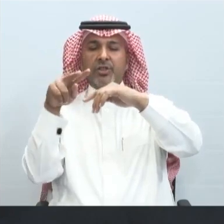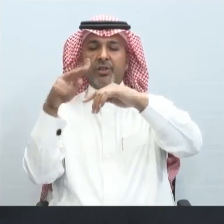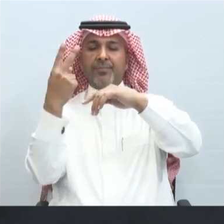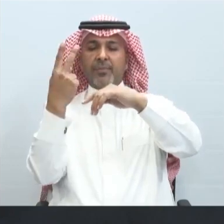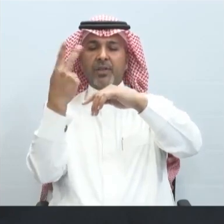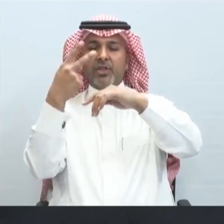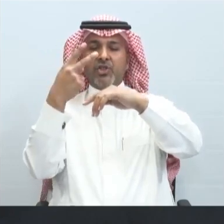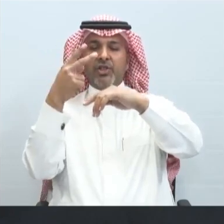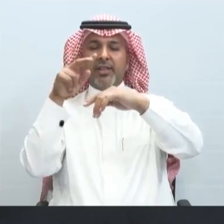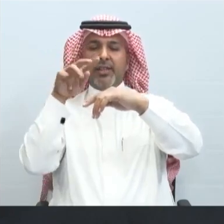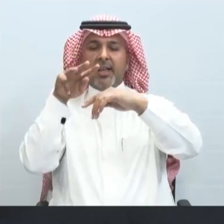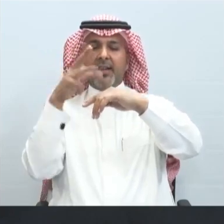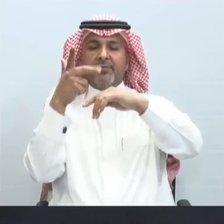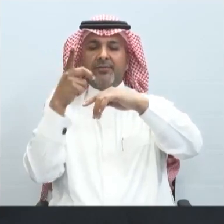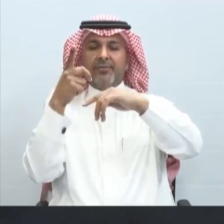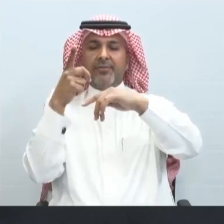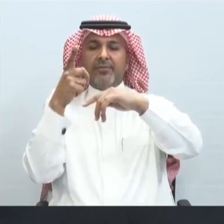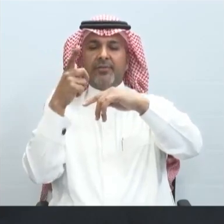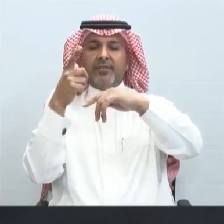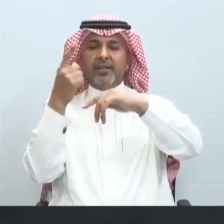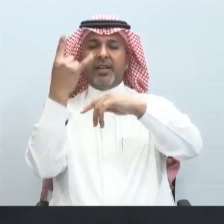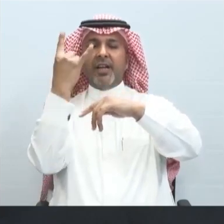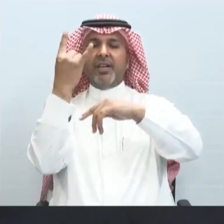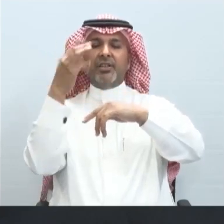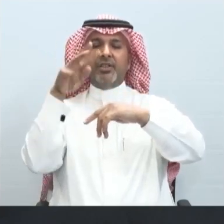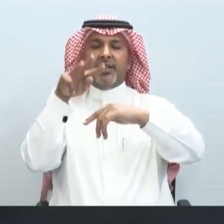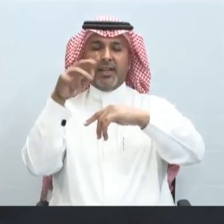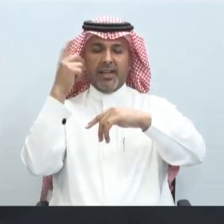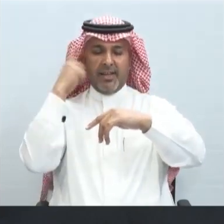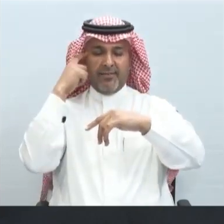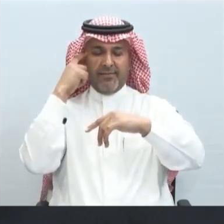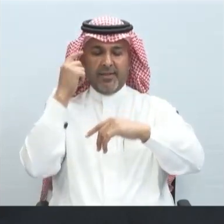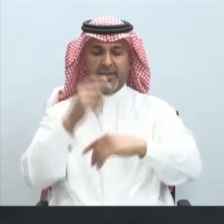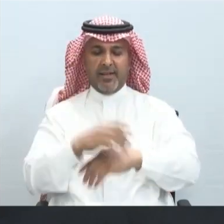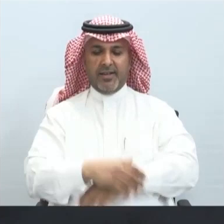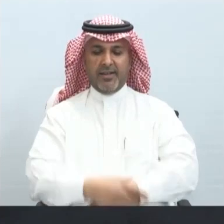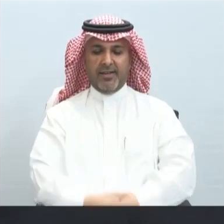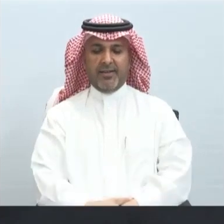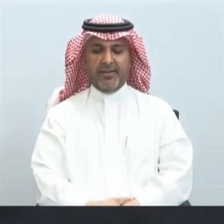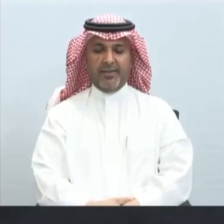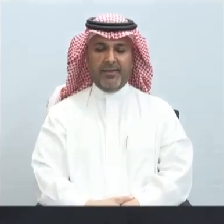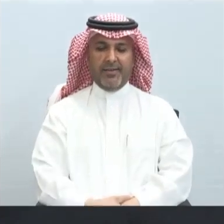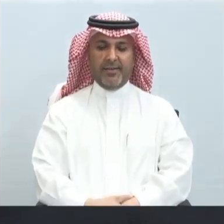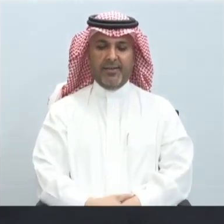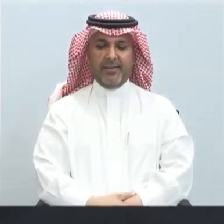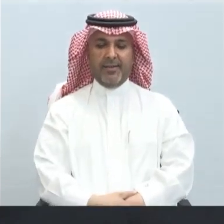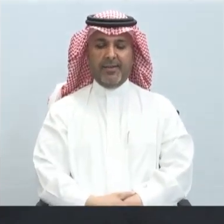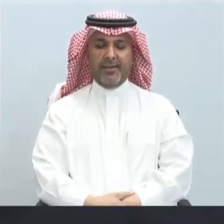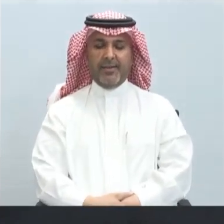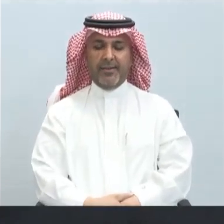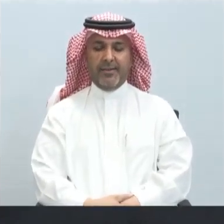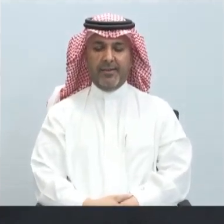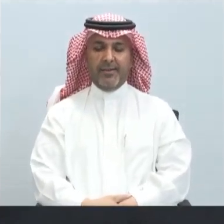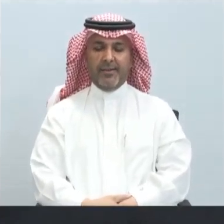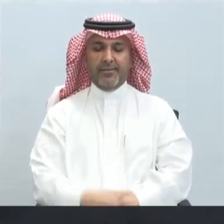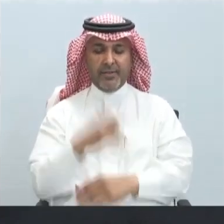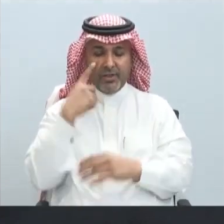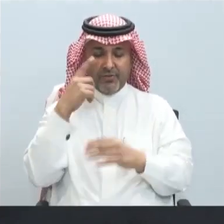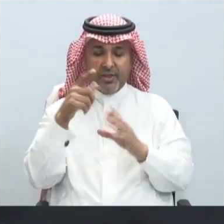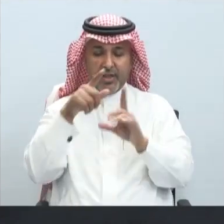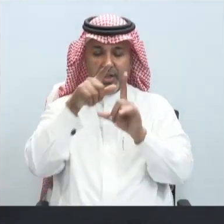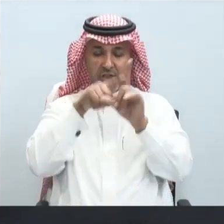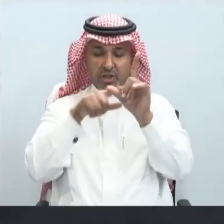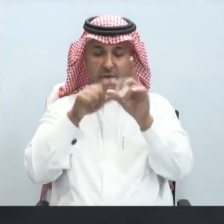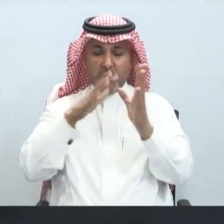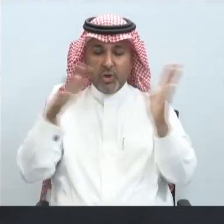قلتها يعني قلت حتى اقل من نصف الزاويه هنا 37 ونص هذه 150 درجه ومع ذلك قلت المساحه فزي ما قلنا